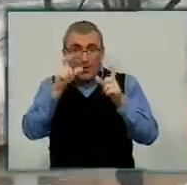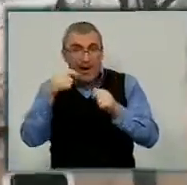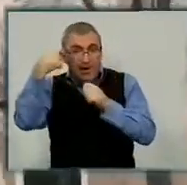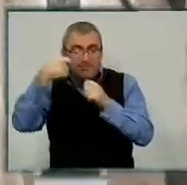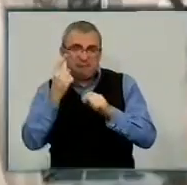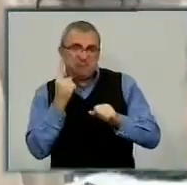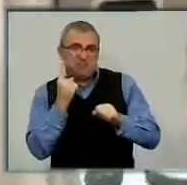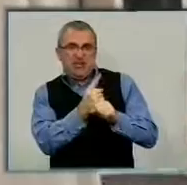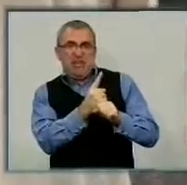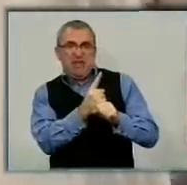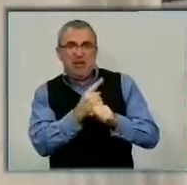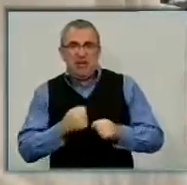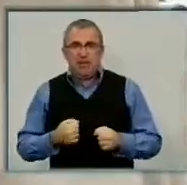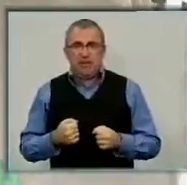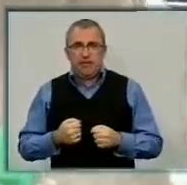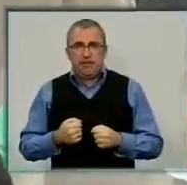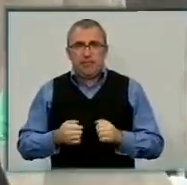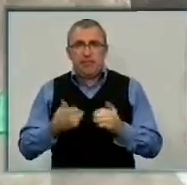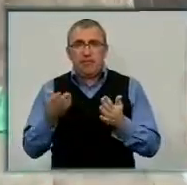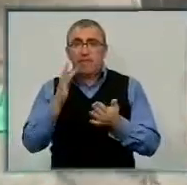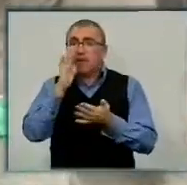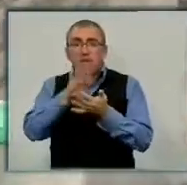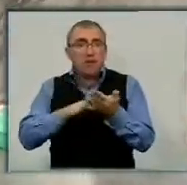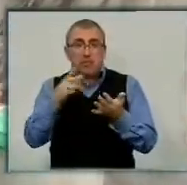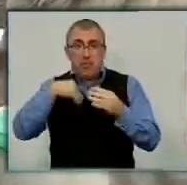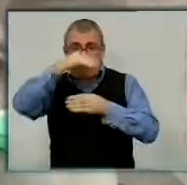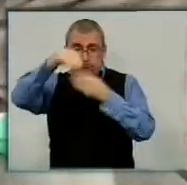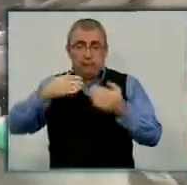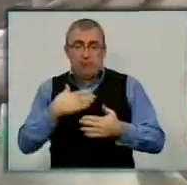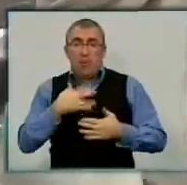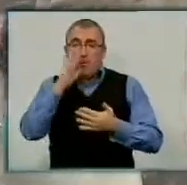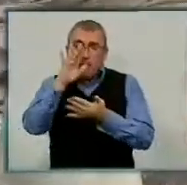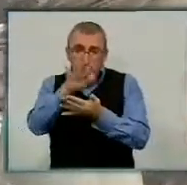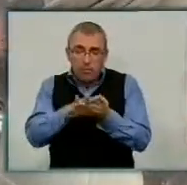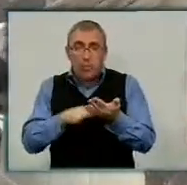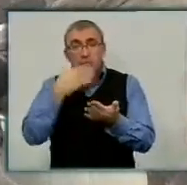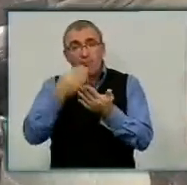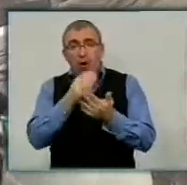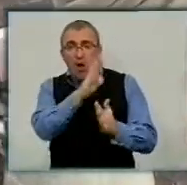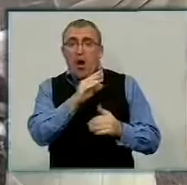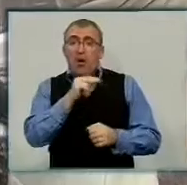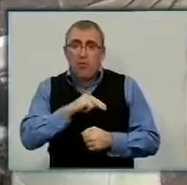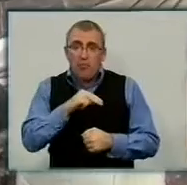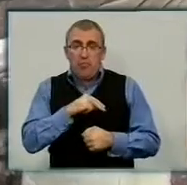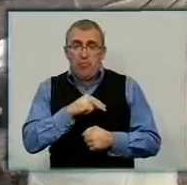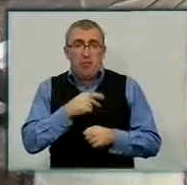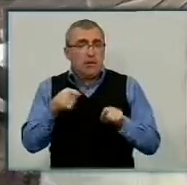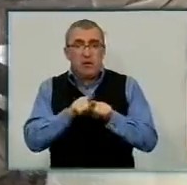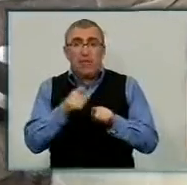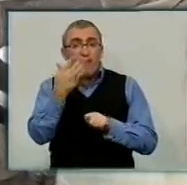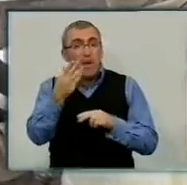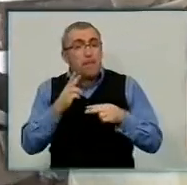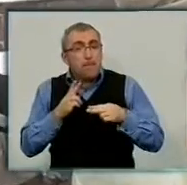пожалуста Не вы её сюда цепляли простите не вам её снимать я прошу прощения у вас своя работа но не стоит этого делать